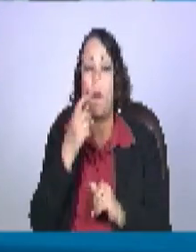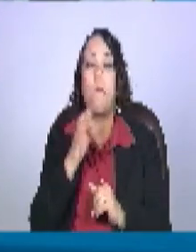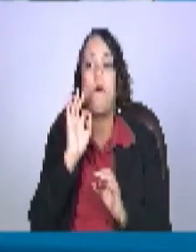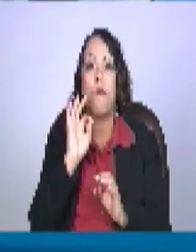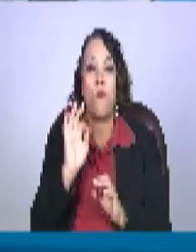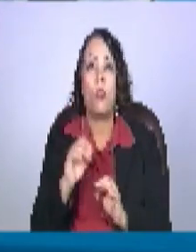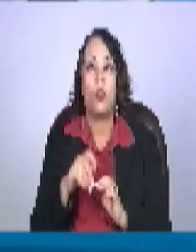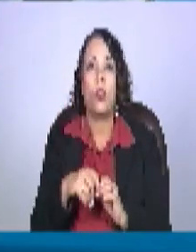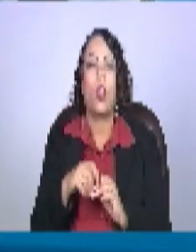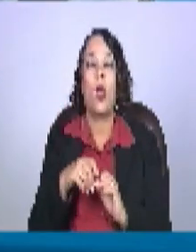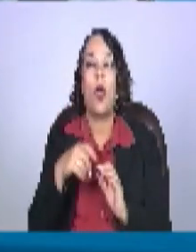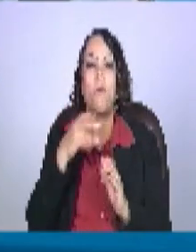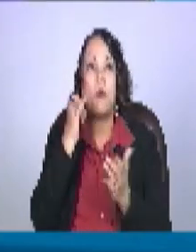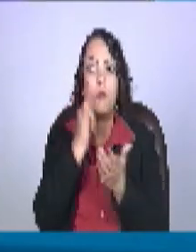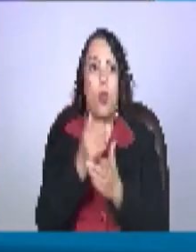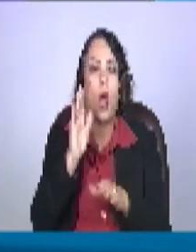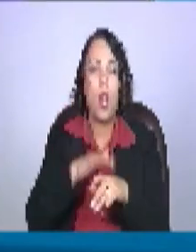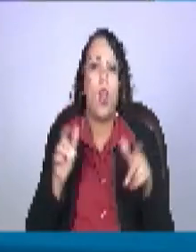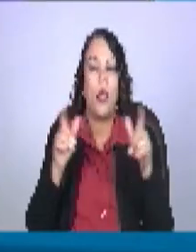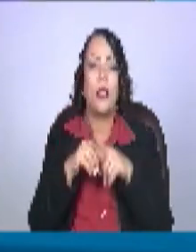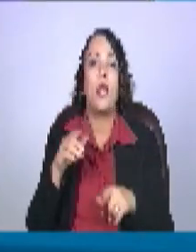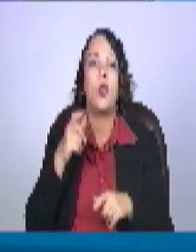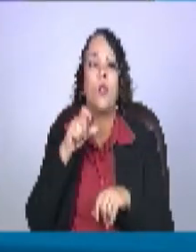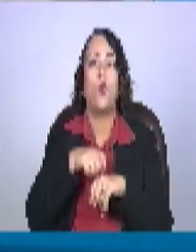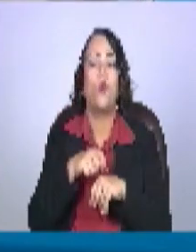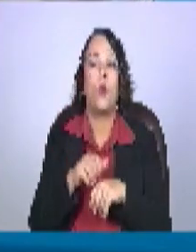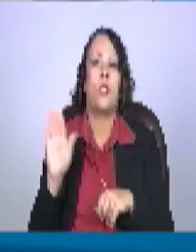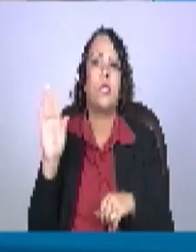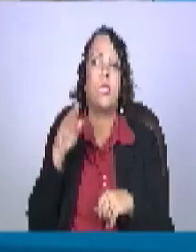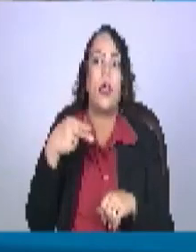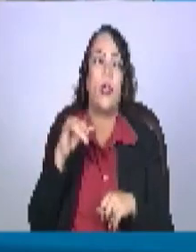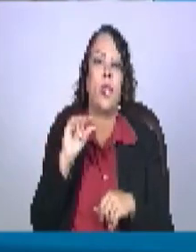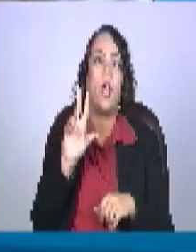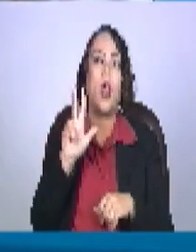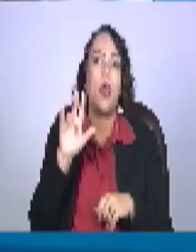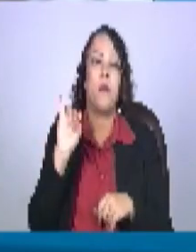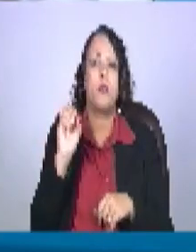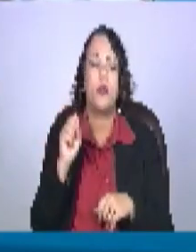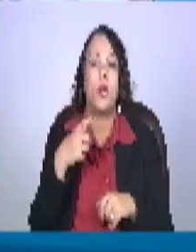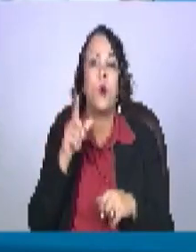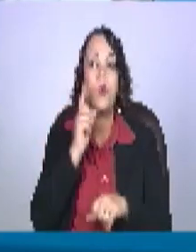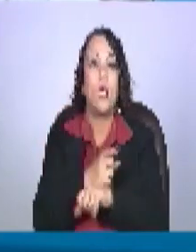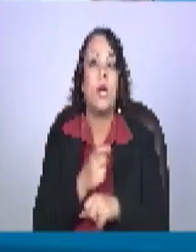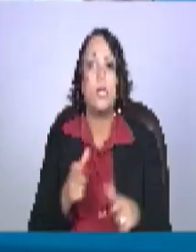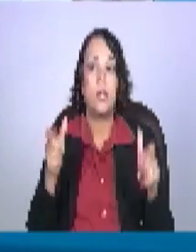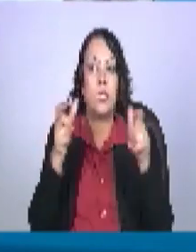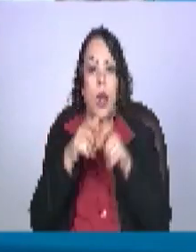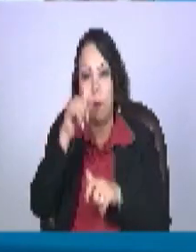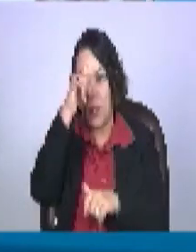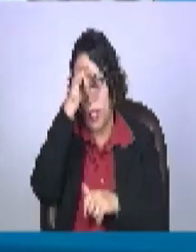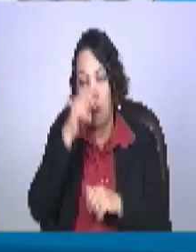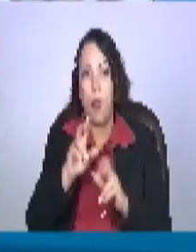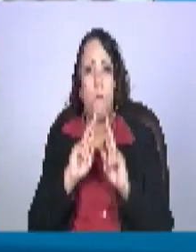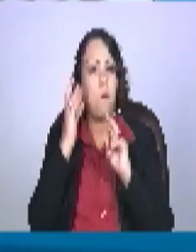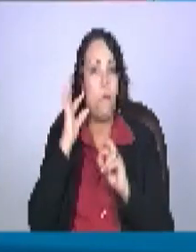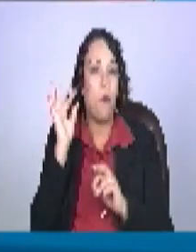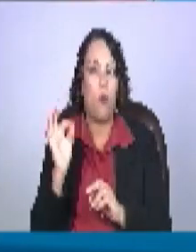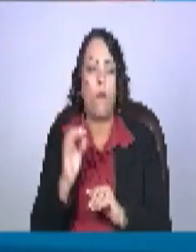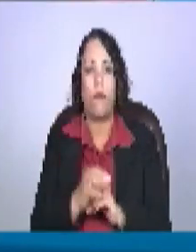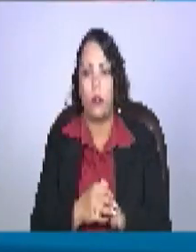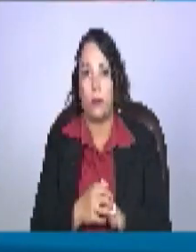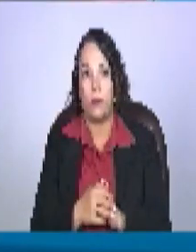اللجنه هو الاستاذ الدكتور سعيد المصري استاذ علم الاجتماع المعروف